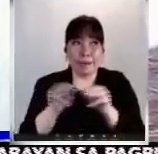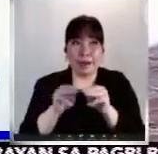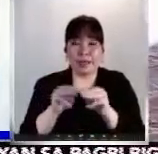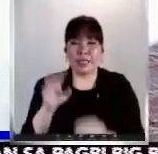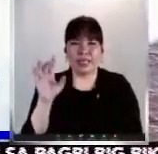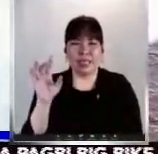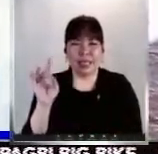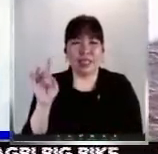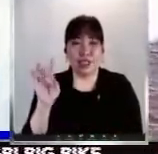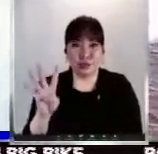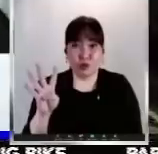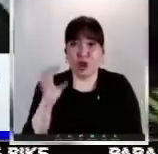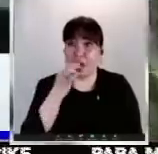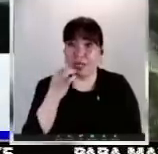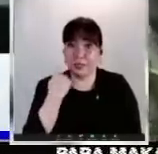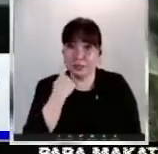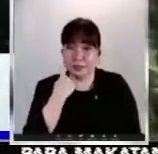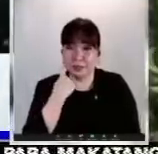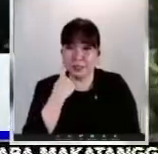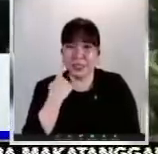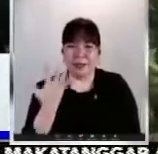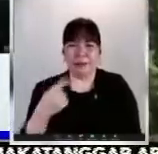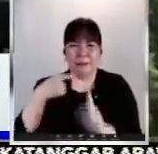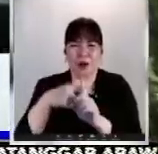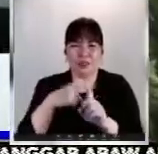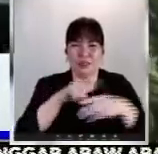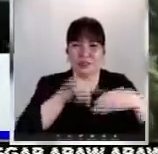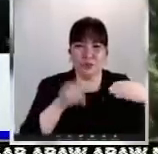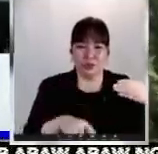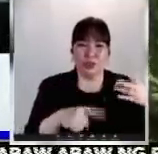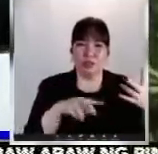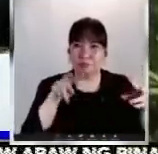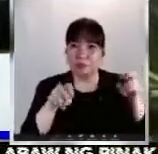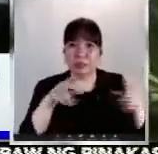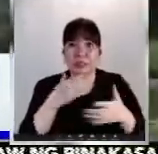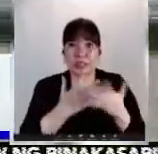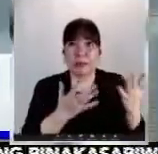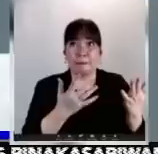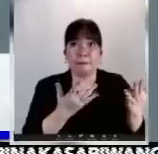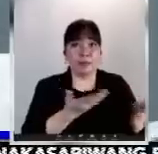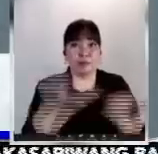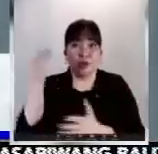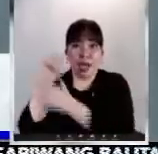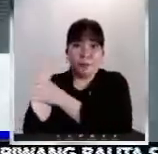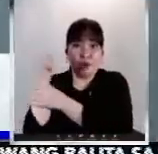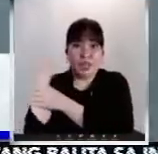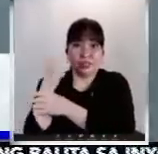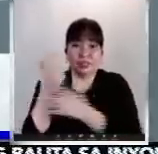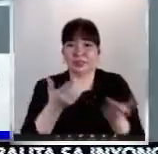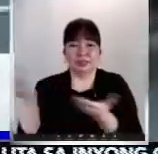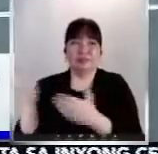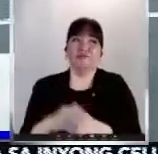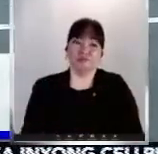ang nag-positive kaninang umaga. Natiyempohan naming isinakay ang ilan sa kanila sa ambulansya. Pila rin